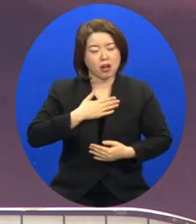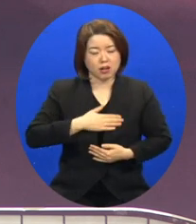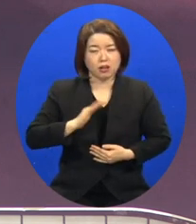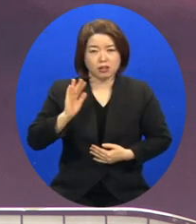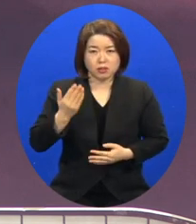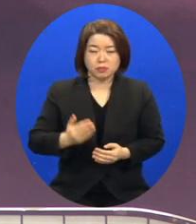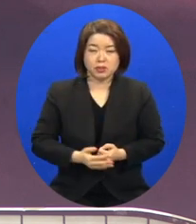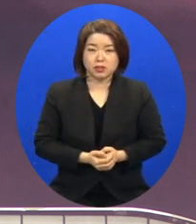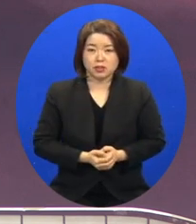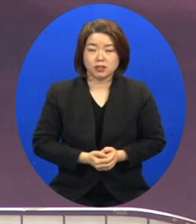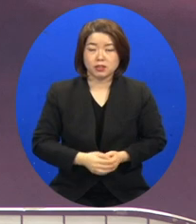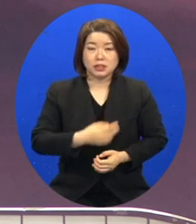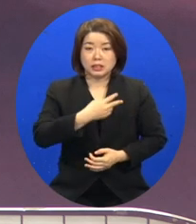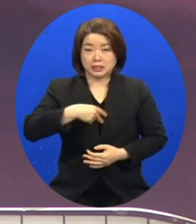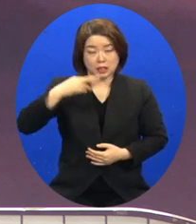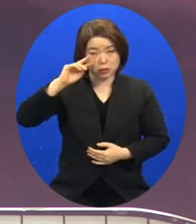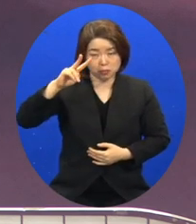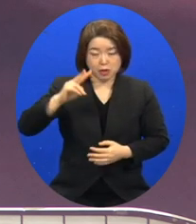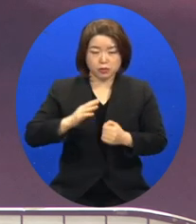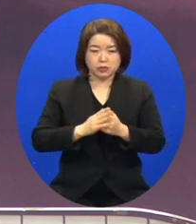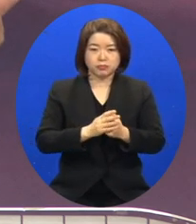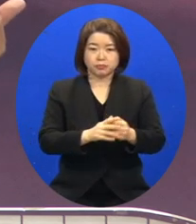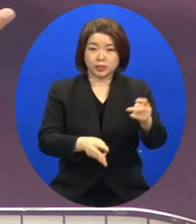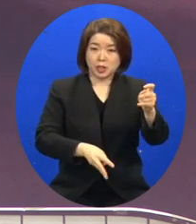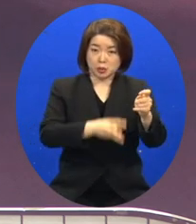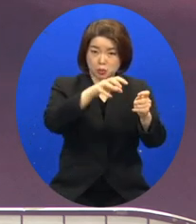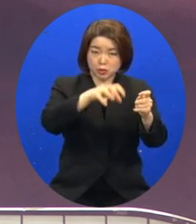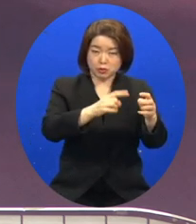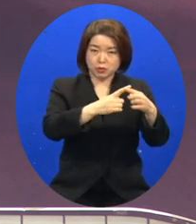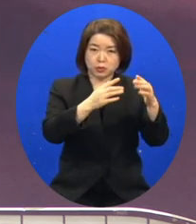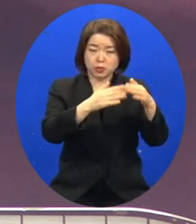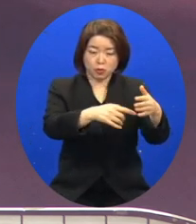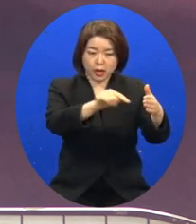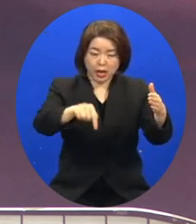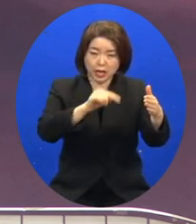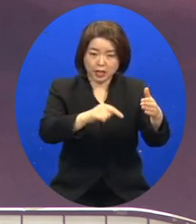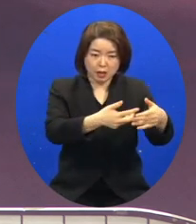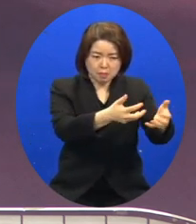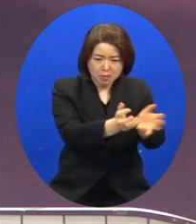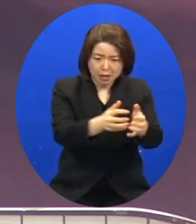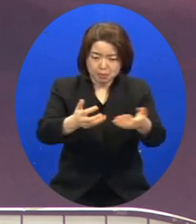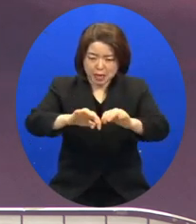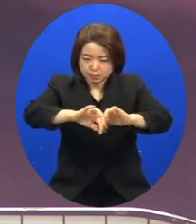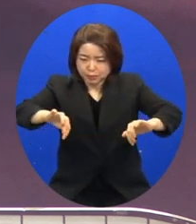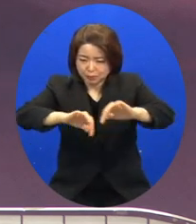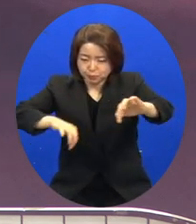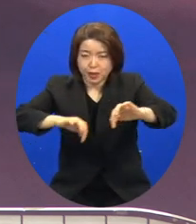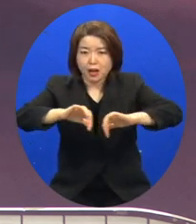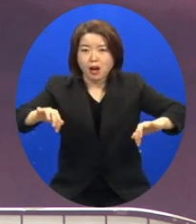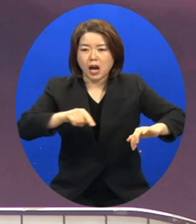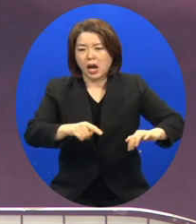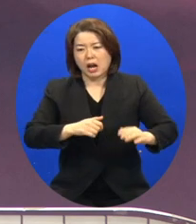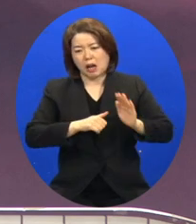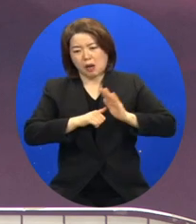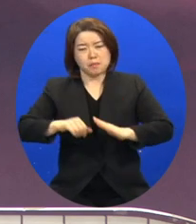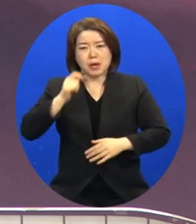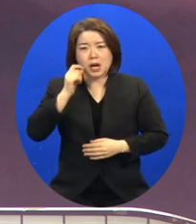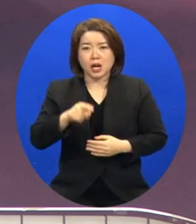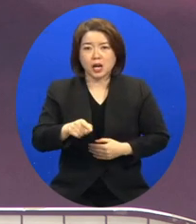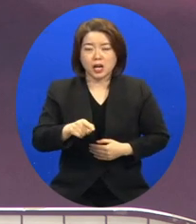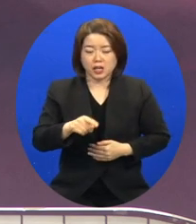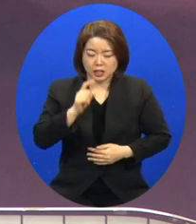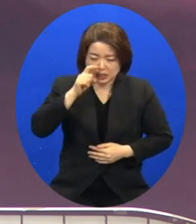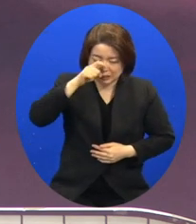사도 바울은 고린도 교회 안에 그렇게 파가 생긴 것에 대해서 정말 견딜 수 없었던 것은 그것은 탁한 번